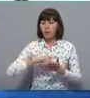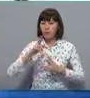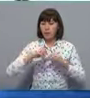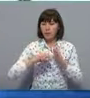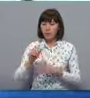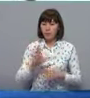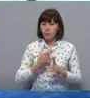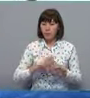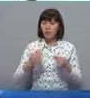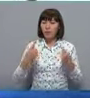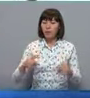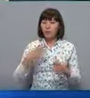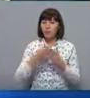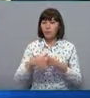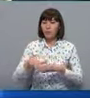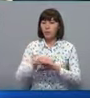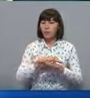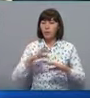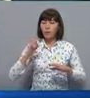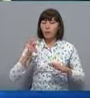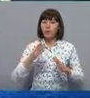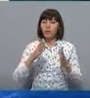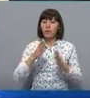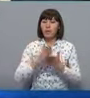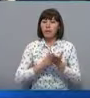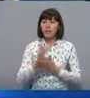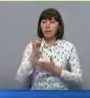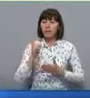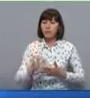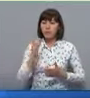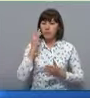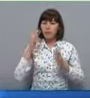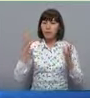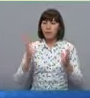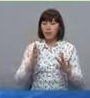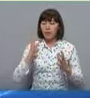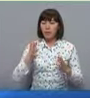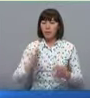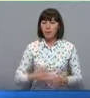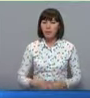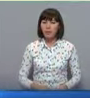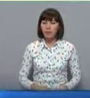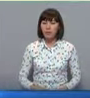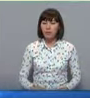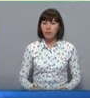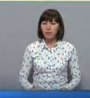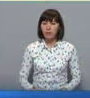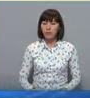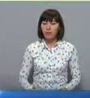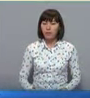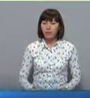берген. Мұнан өзге өз қарамағындағы әлеуметтік санаттағы қызметкерлеріне үнемі жағдай жасайтынын айтты. Өзіміздің қазір